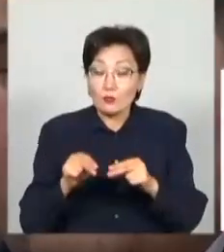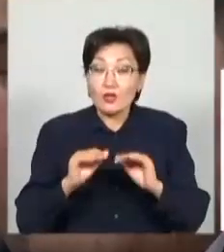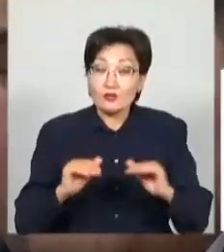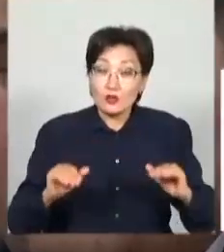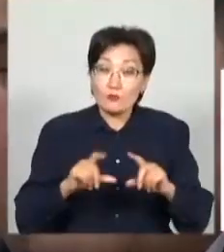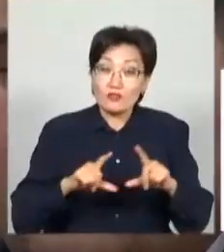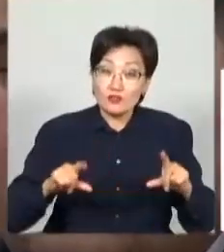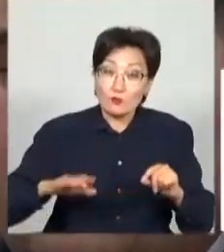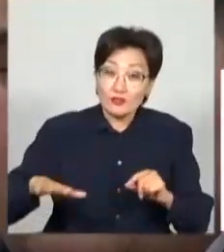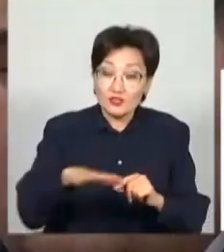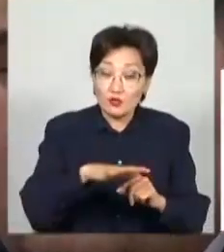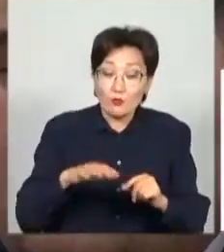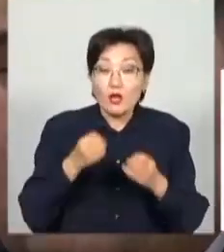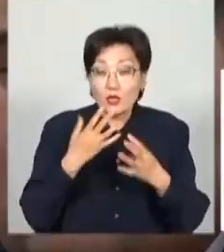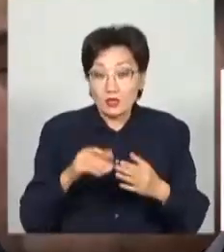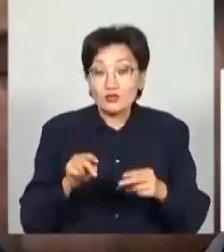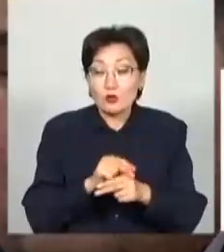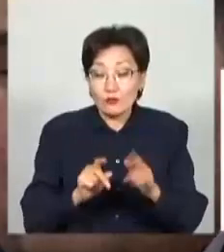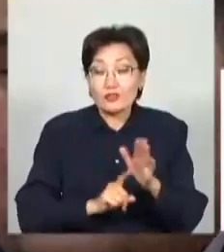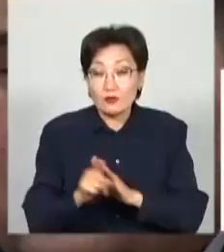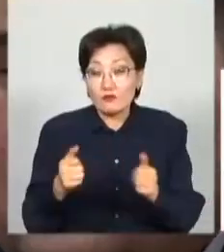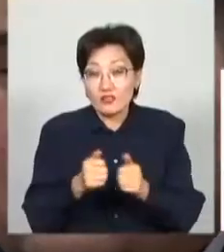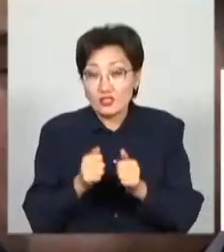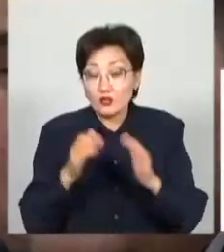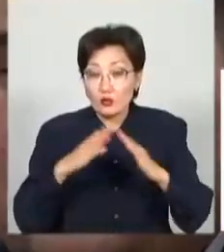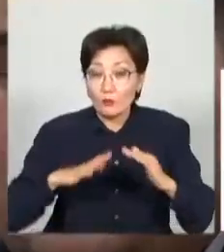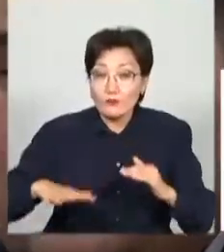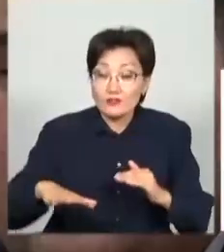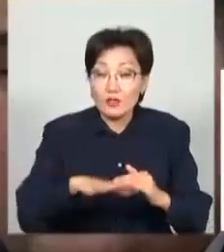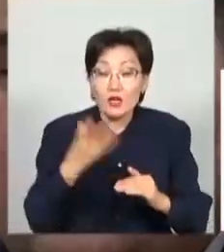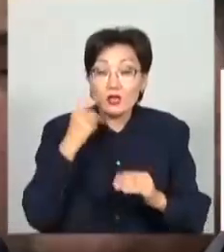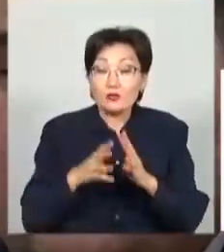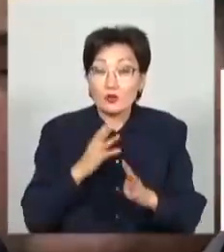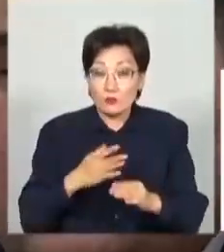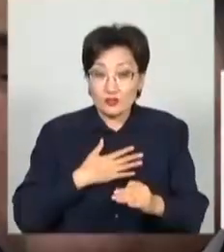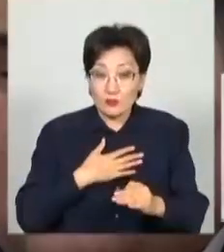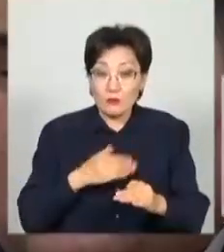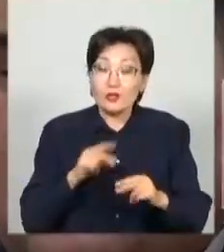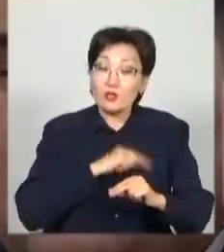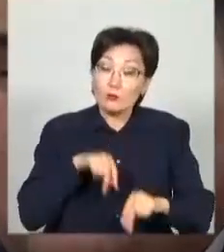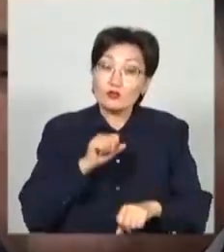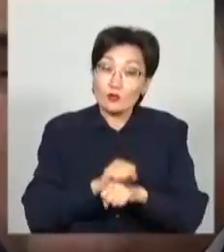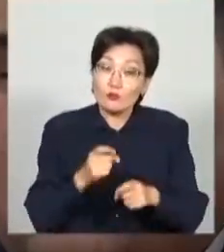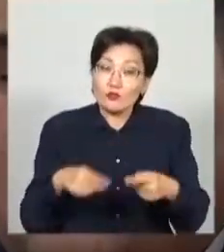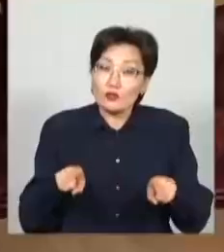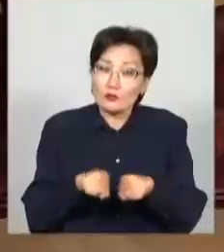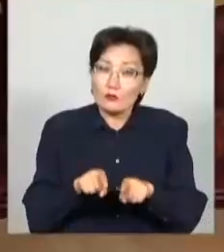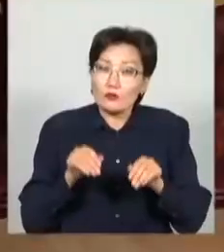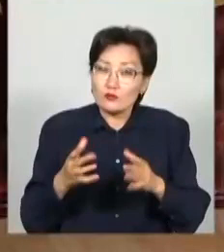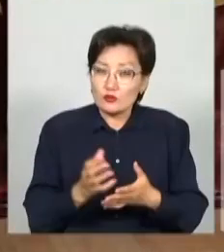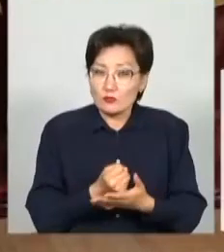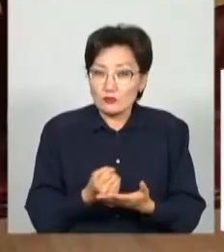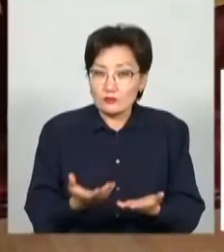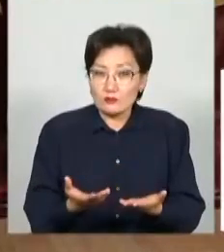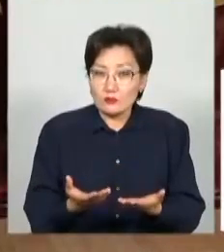детскую придворовую территорию. Хорошо, ремонт начался в соседних дворах, однако, когда очередь дошла до нас, работы прекратились. Почему так вышло? Они все